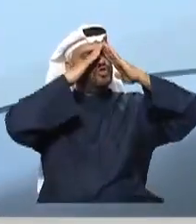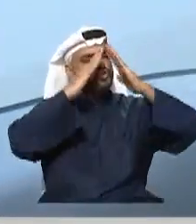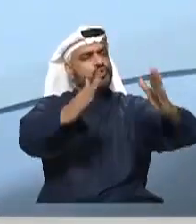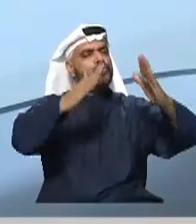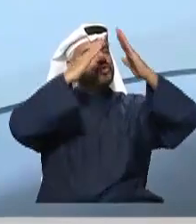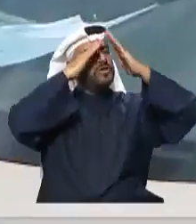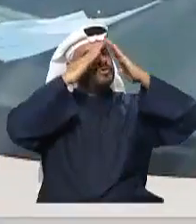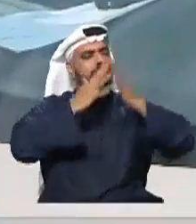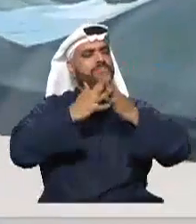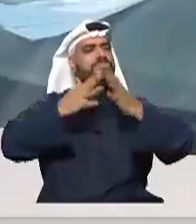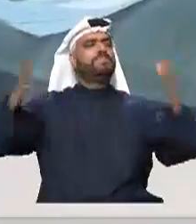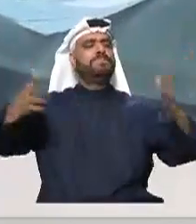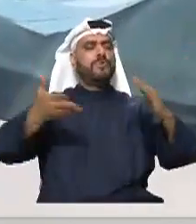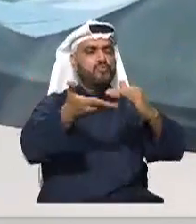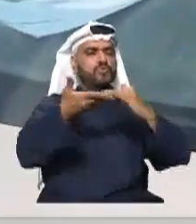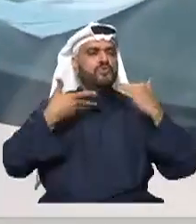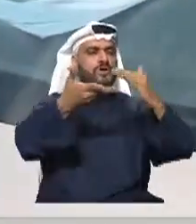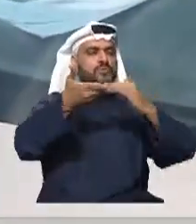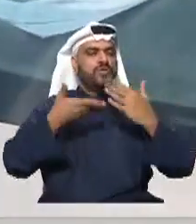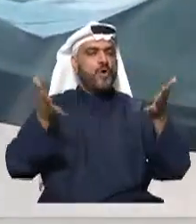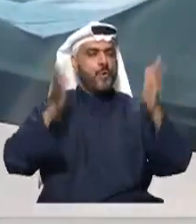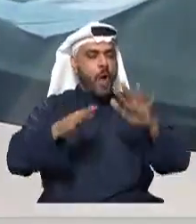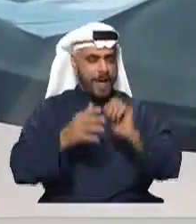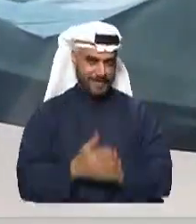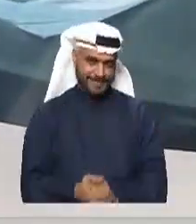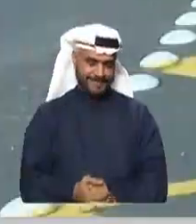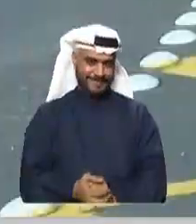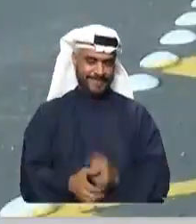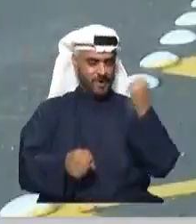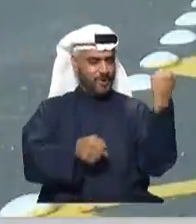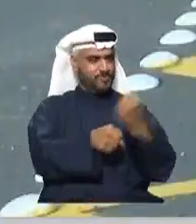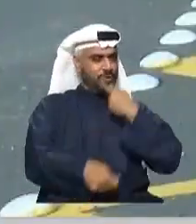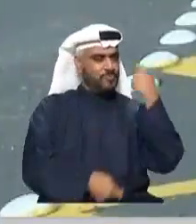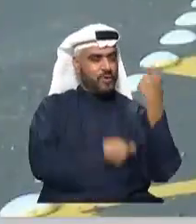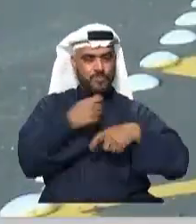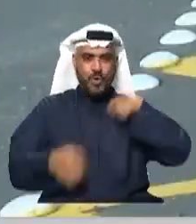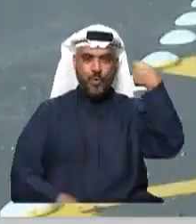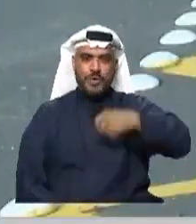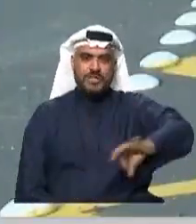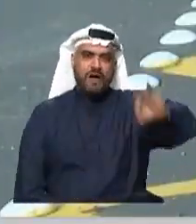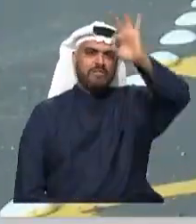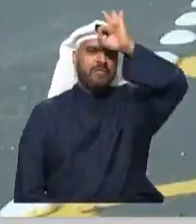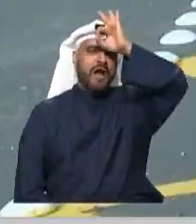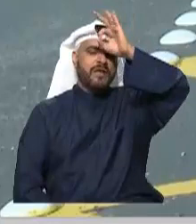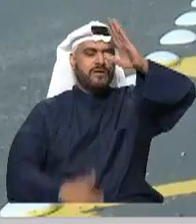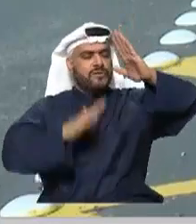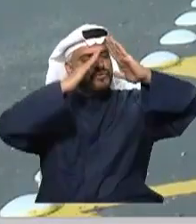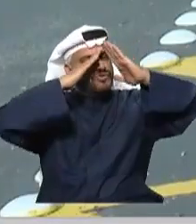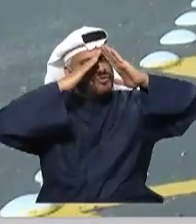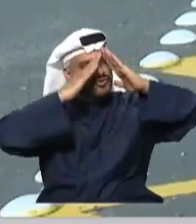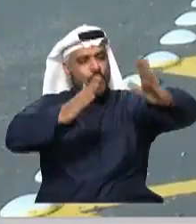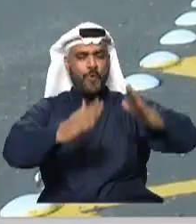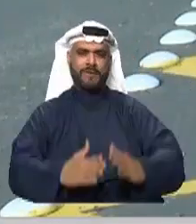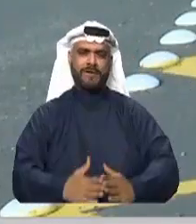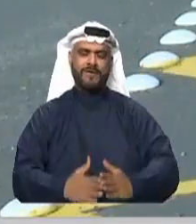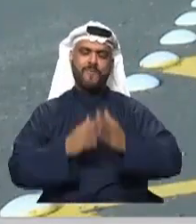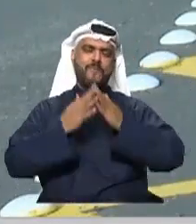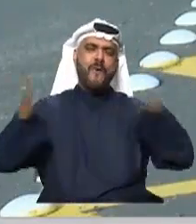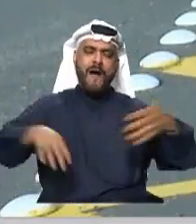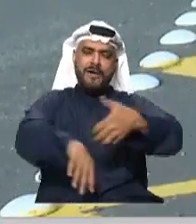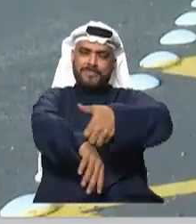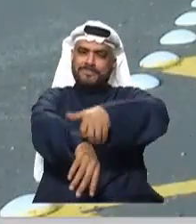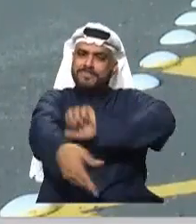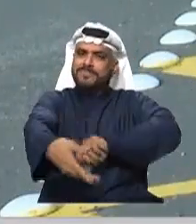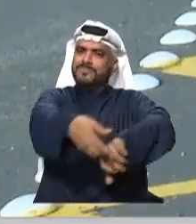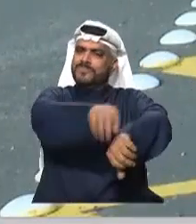في منفذ العبدلي جهود الكبرى تبذل من قبل الرجال وزاره الداخليه في منفذ العبد لشمال دوله الكويت